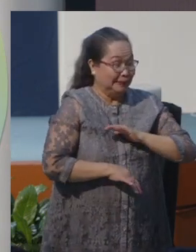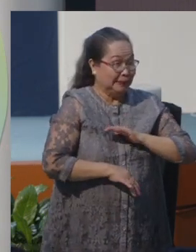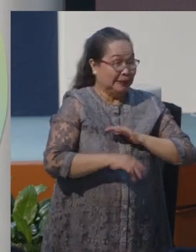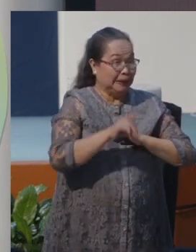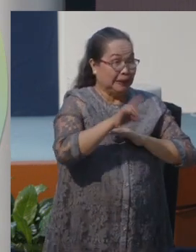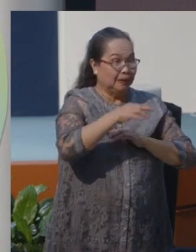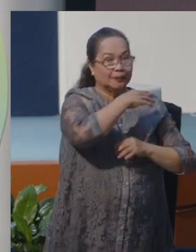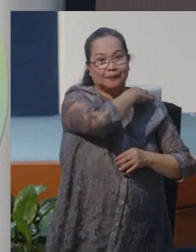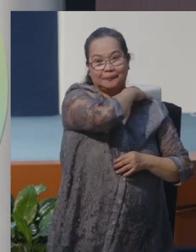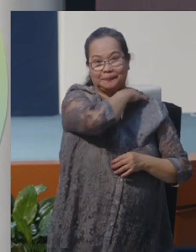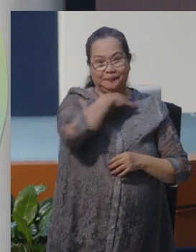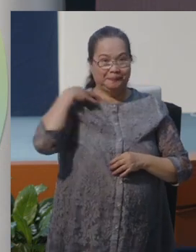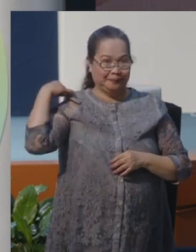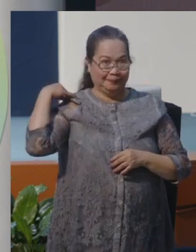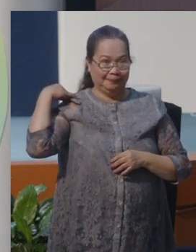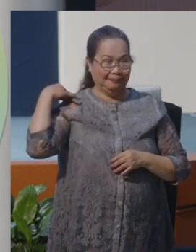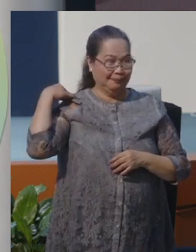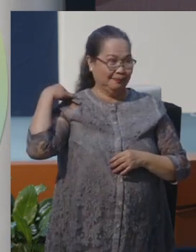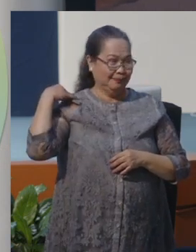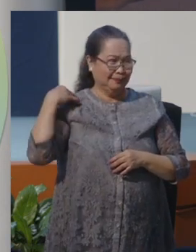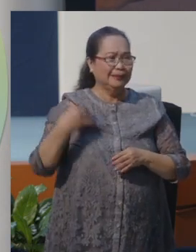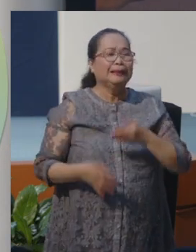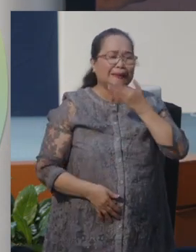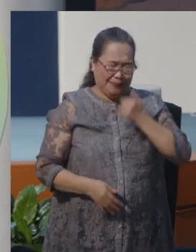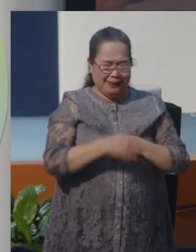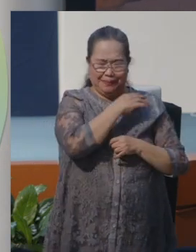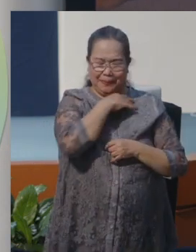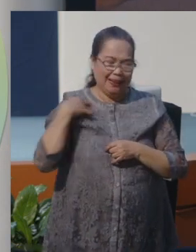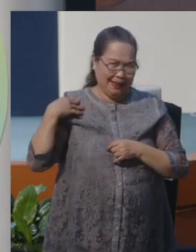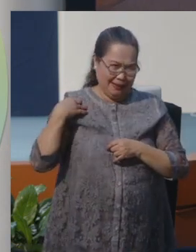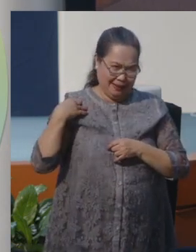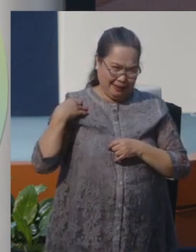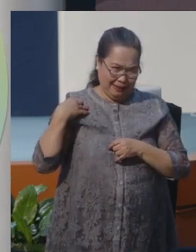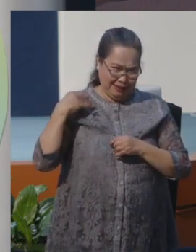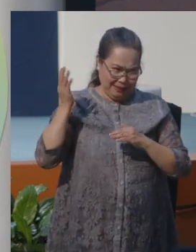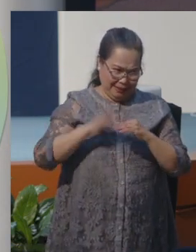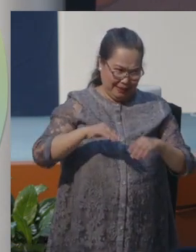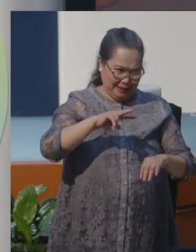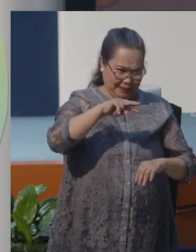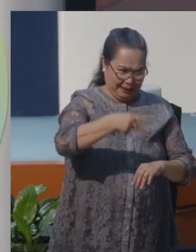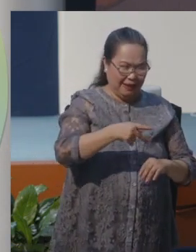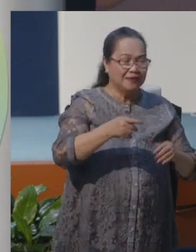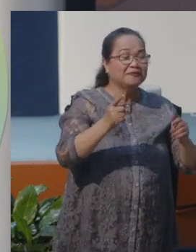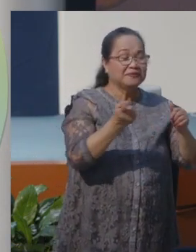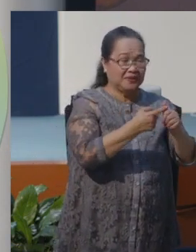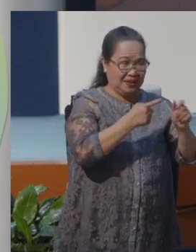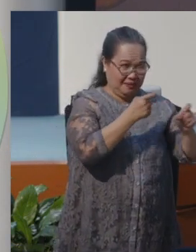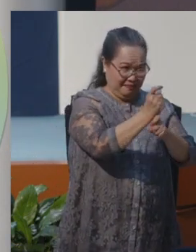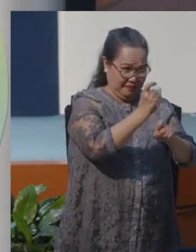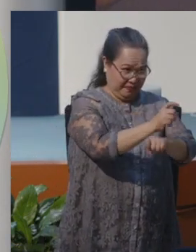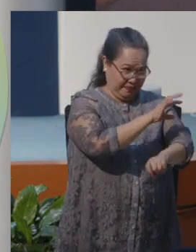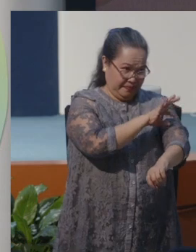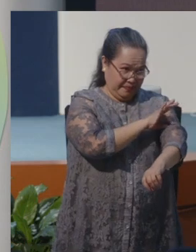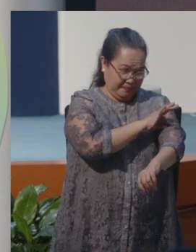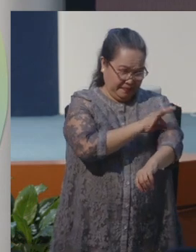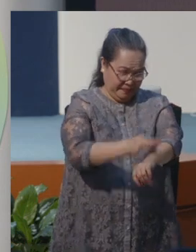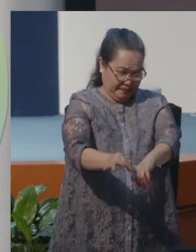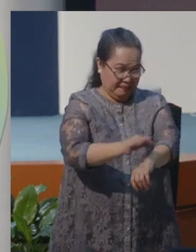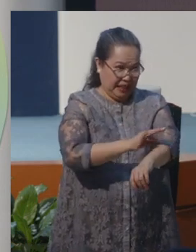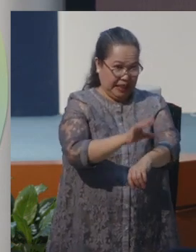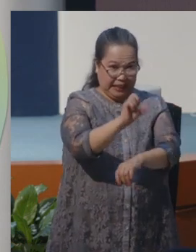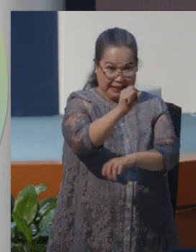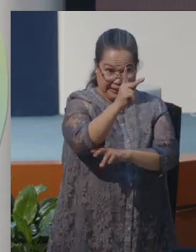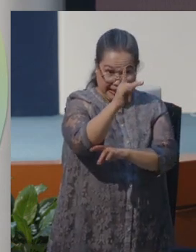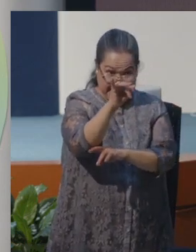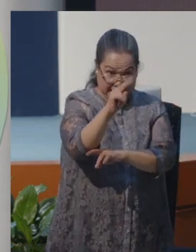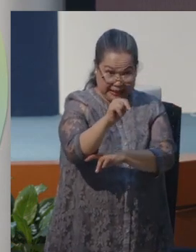was beheaded. Sana binihead na lang muna siya. Pero tinorture muna siya, mga kapatid. Pero nakita na